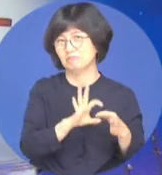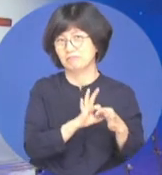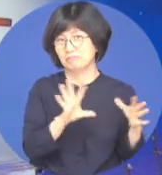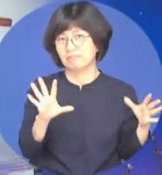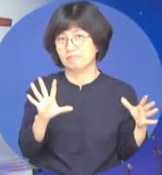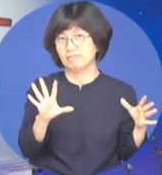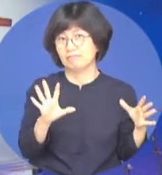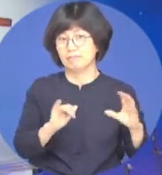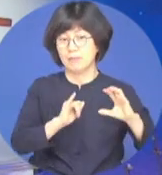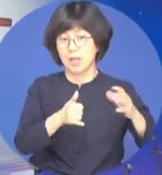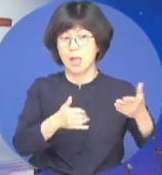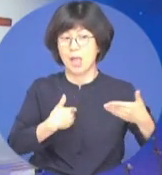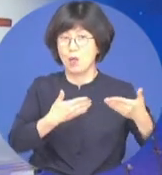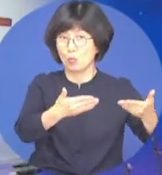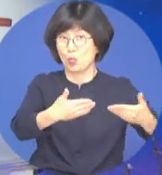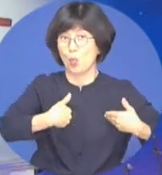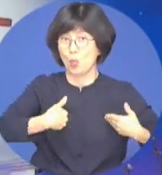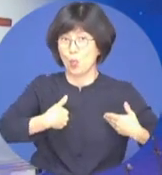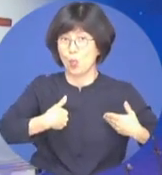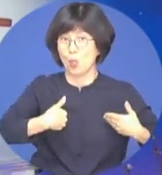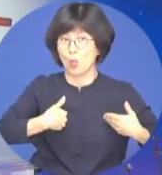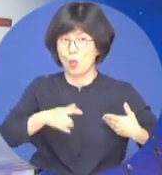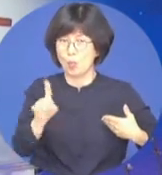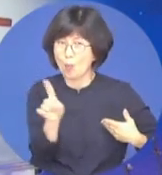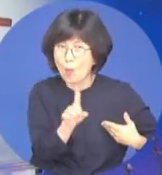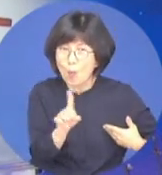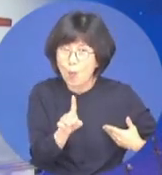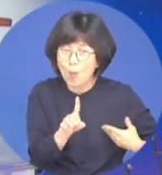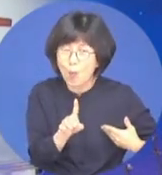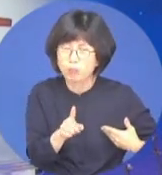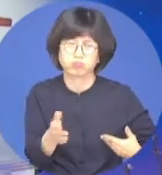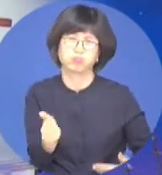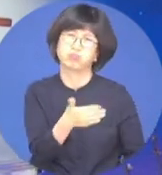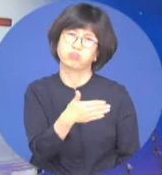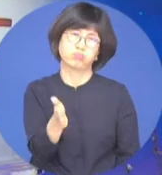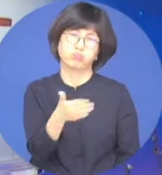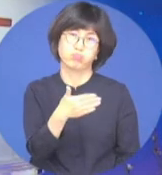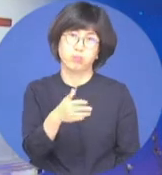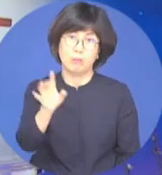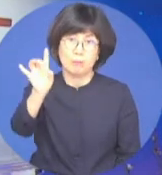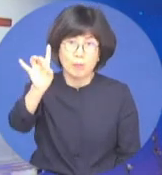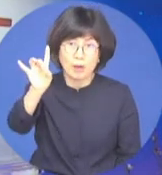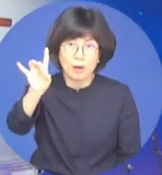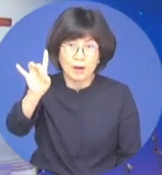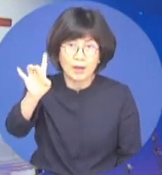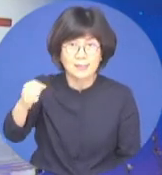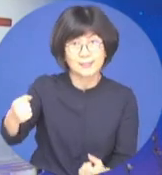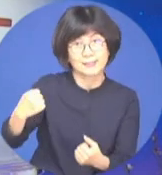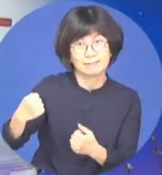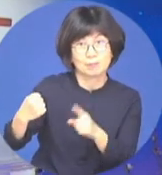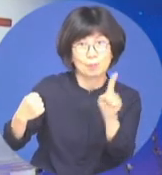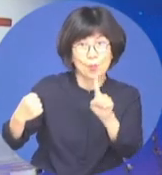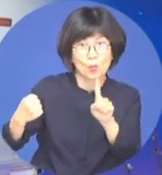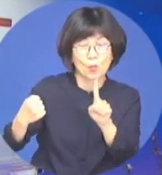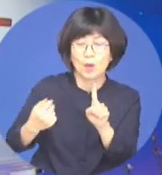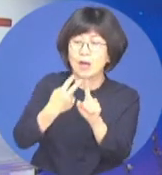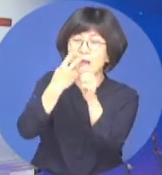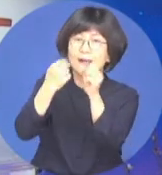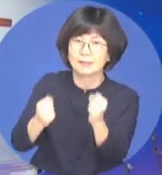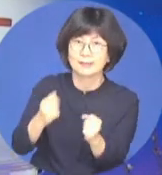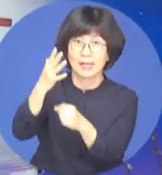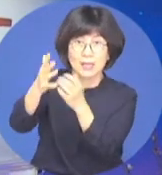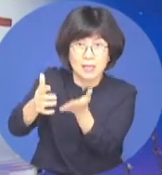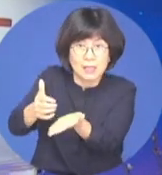나로 하여금 버팀목이 돼줄 수 있는 그 어떤 것도 나의 힘이 아니다. 오직 유일한 내 인생의 힘은 살아계신 전능하신